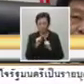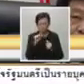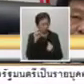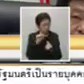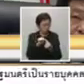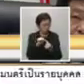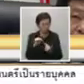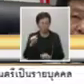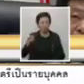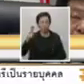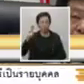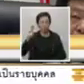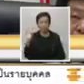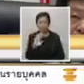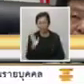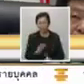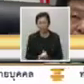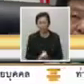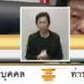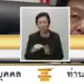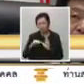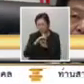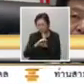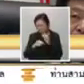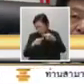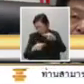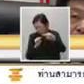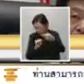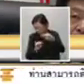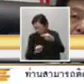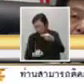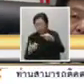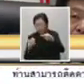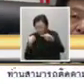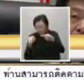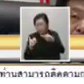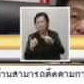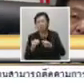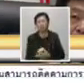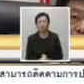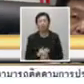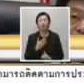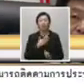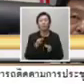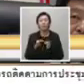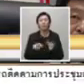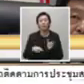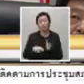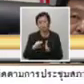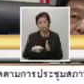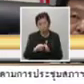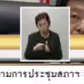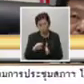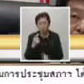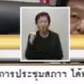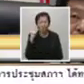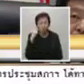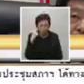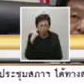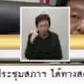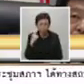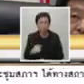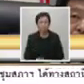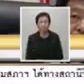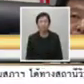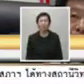ว์ยังมีเรื่องอื่นเยอะแยะในการบริหารการแผ่นดินที่ท่าน ผมพูดเรื่องเหตุผลท่านฟังผมก่อนสิครับ